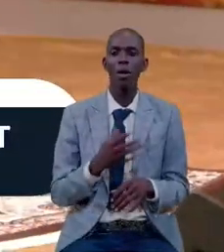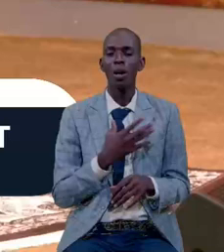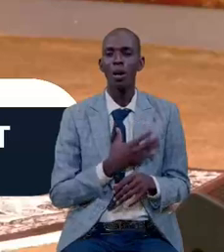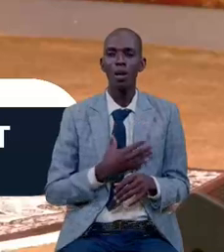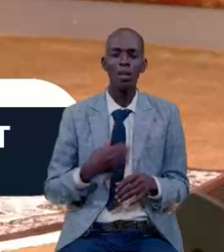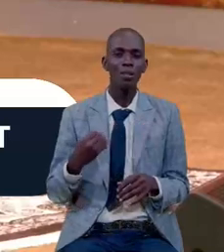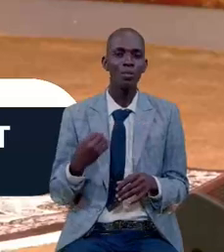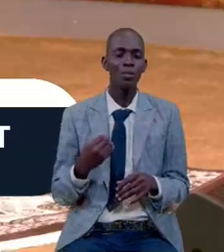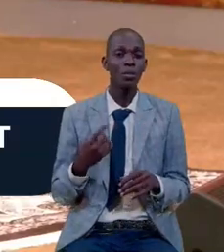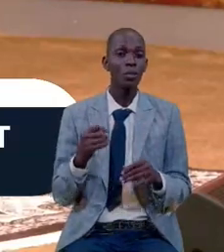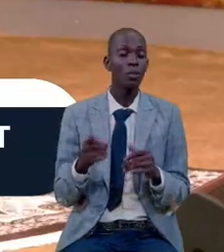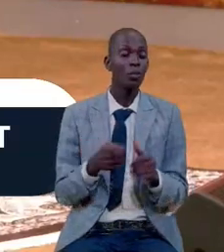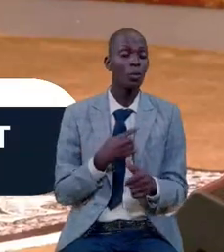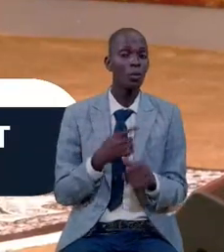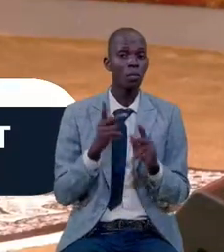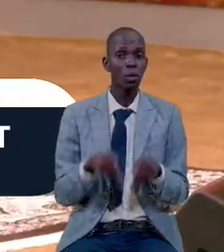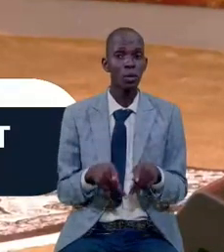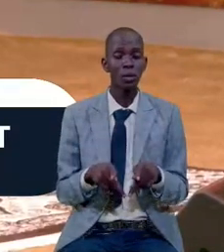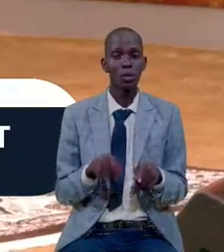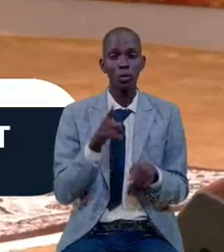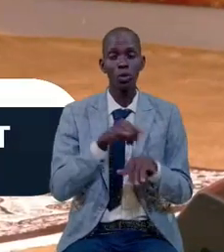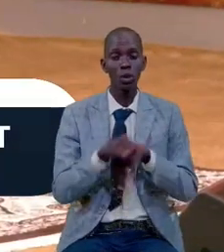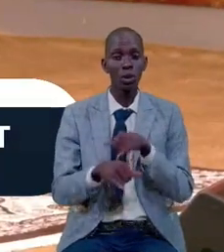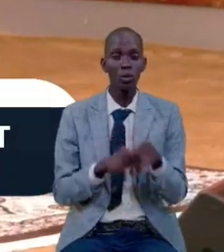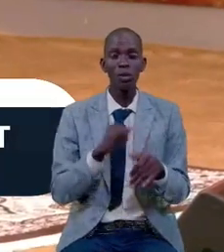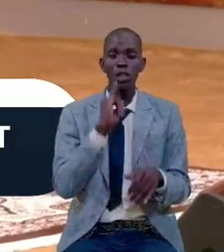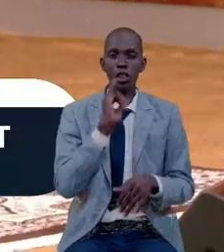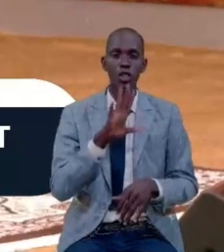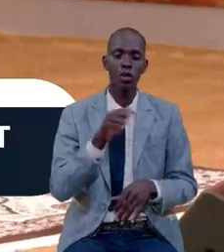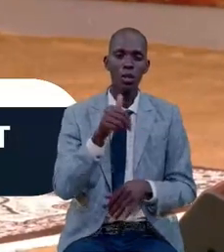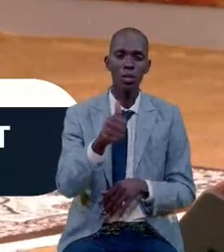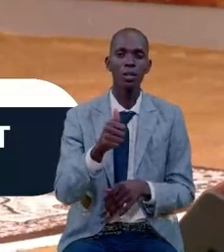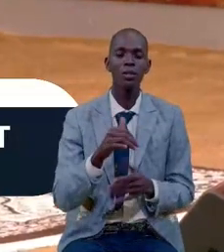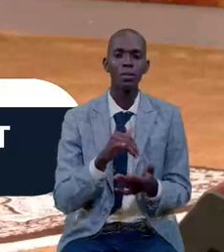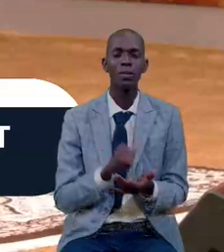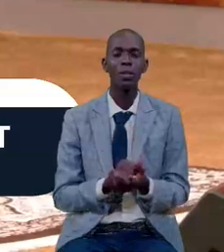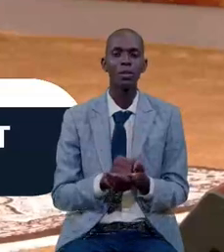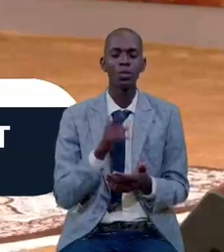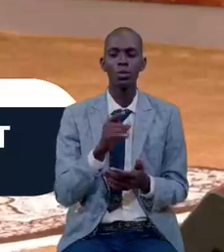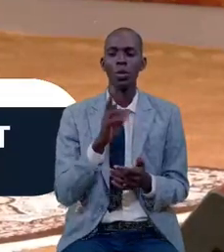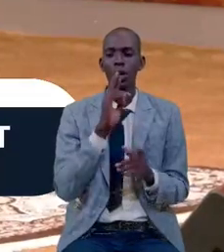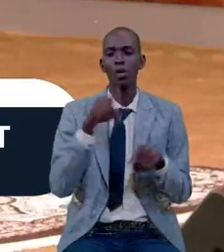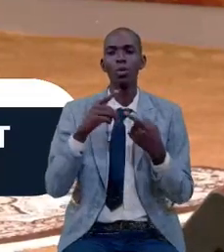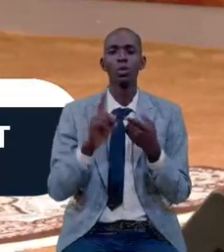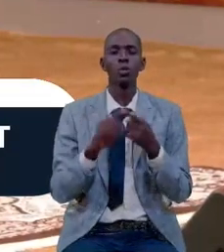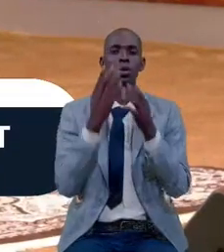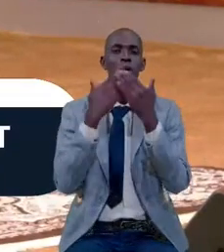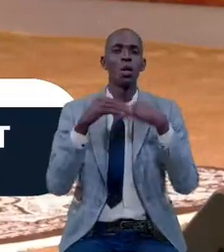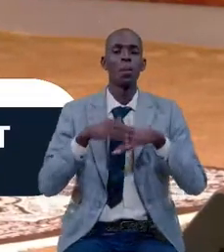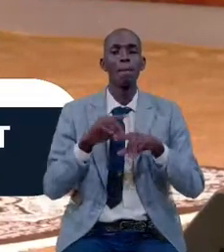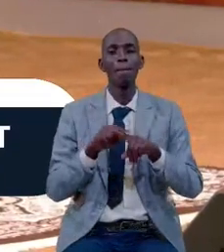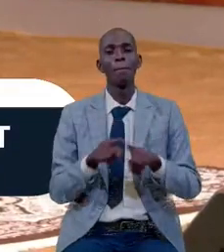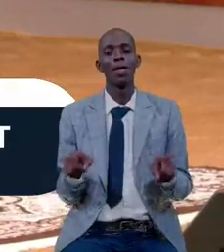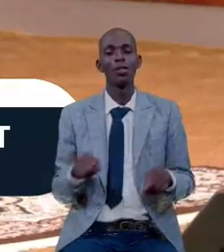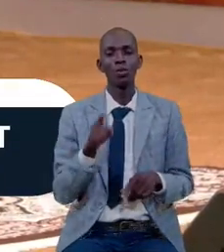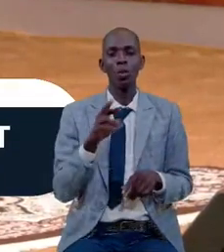Mais ce qui est plus grave, tu te séduis toi-même que tu vas au ciel. Alors